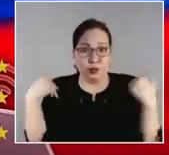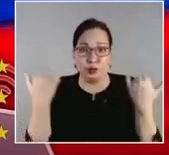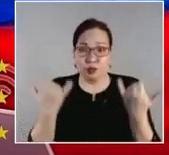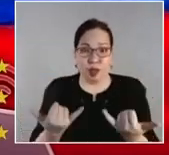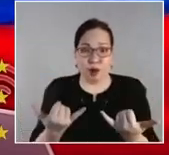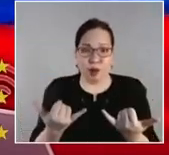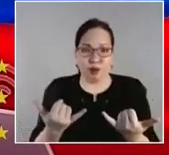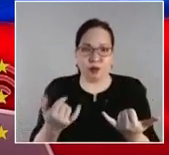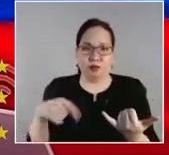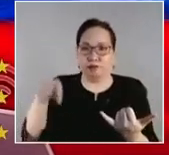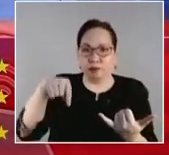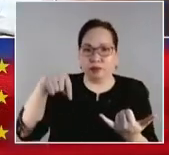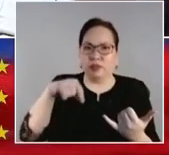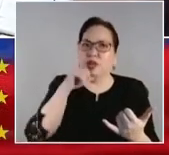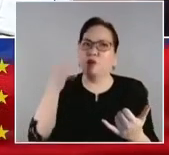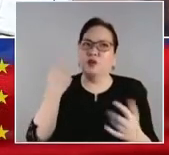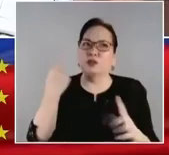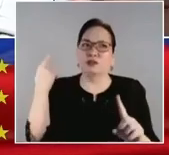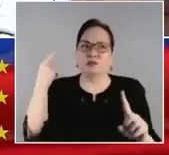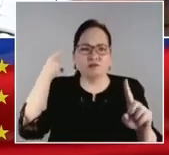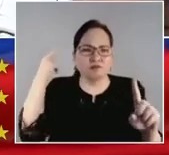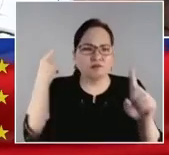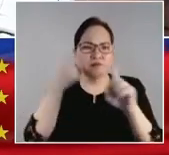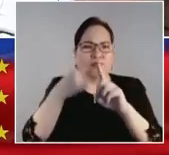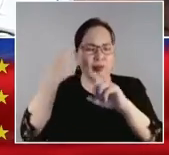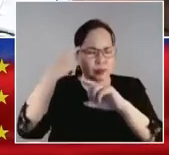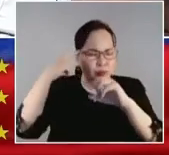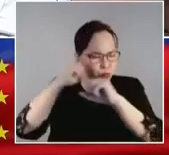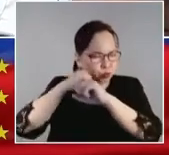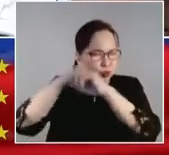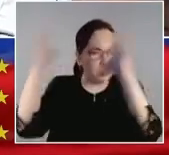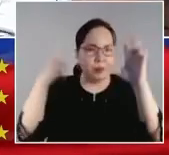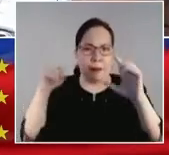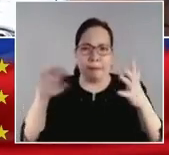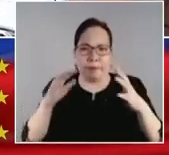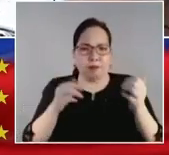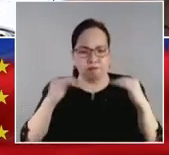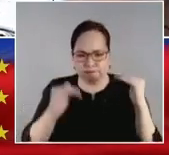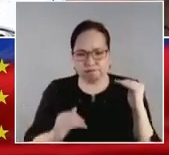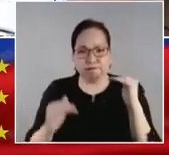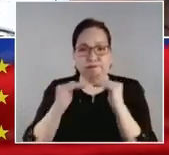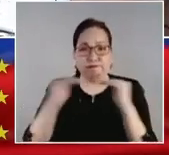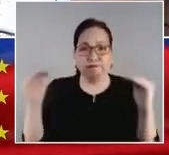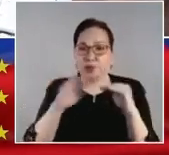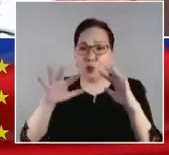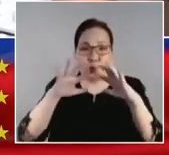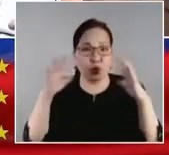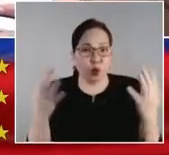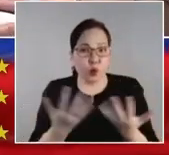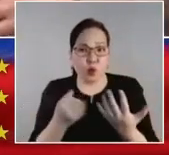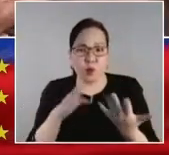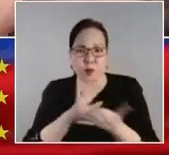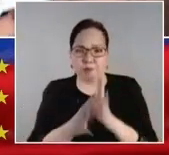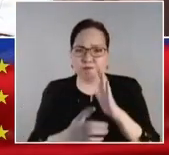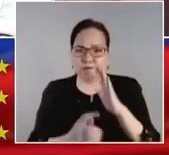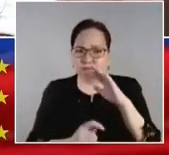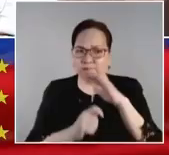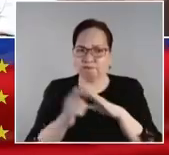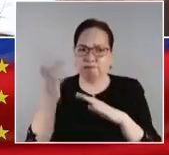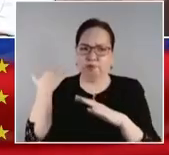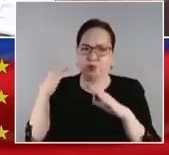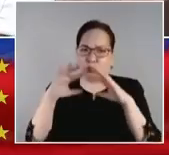or nag-aspire na maging globally competitive, na maging pinakamagaling sa buong mundo. Nung pong kapanahunan